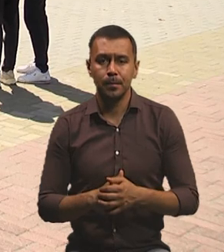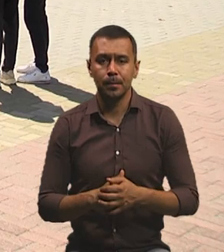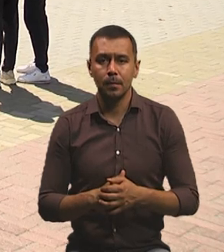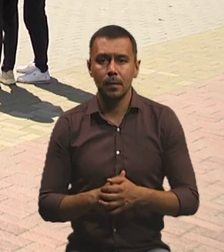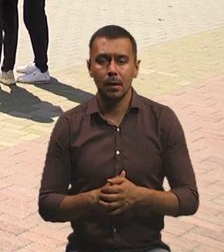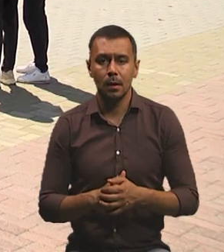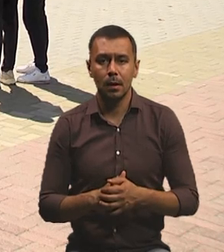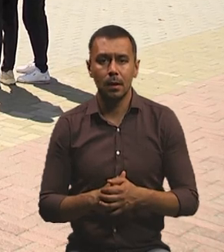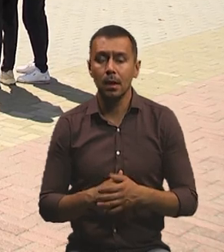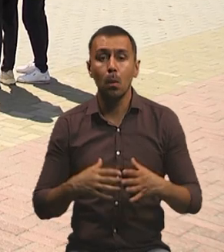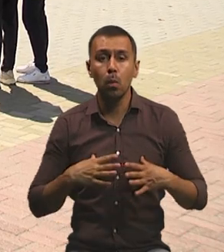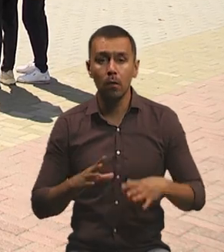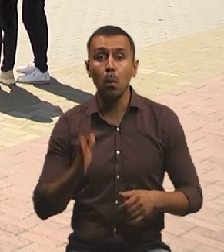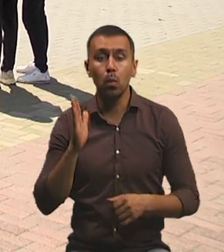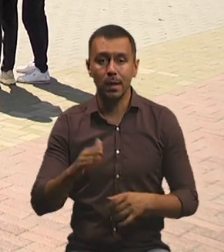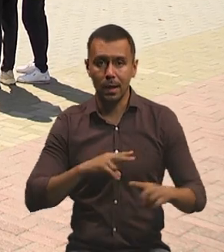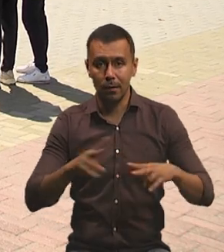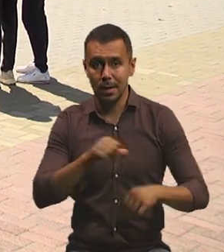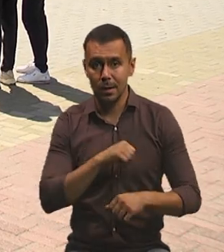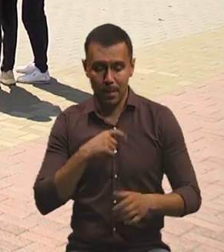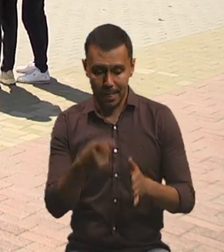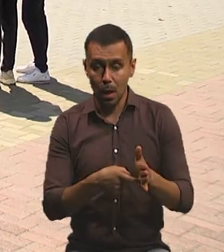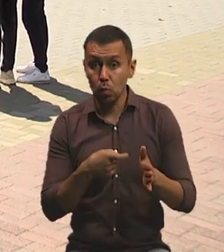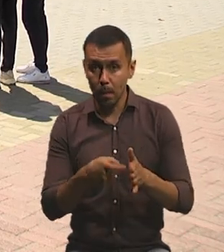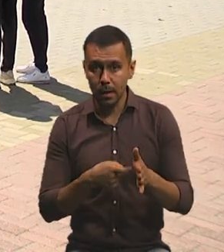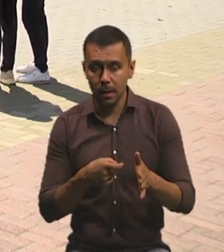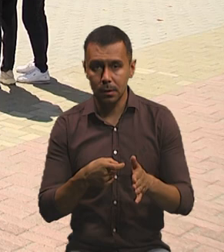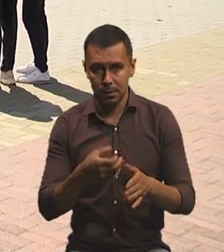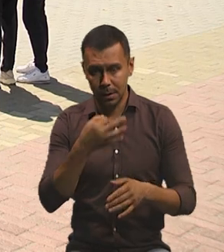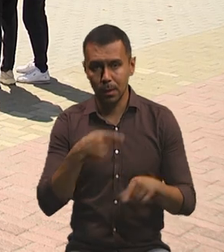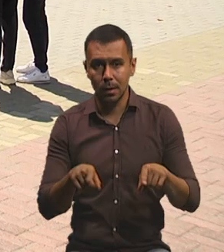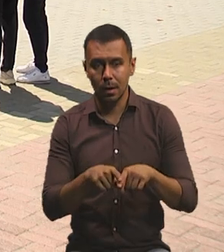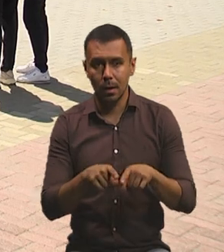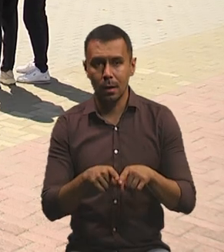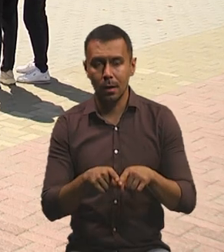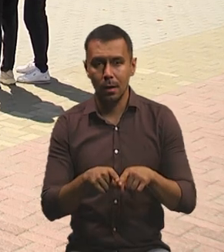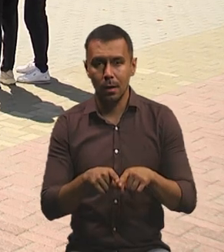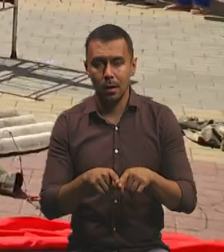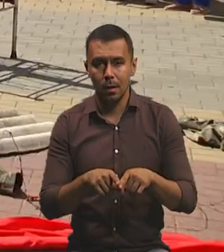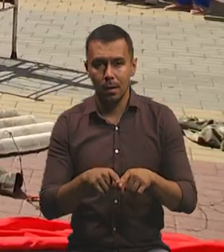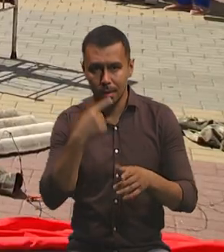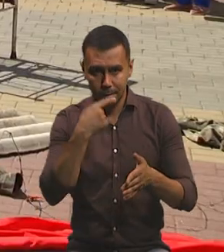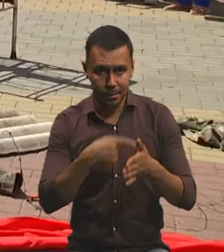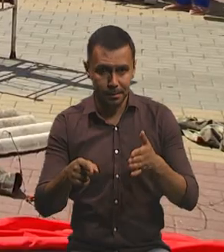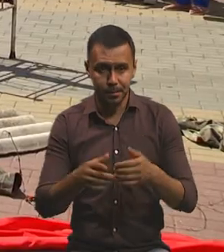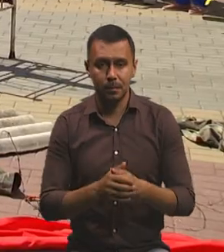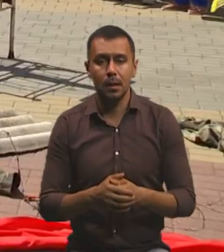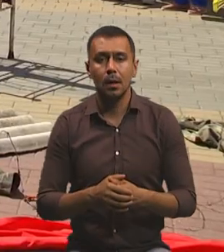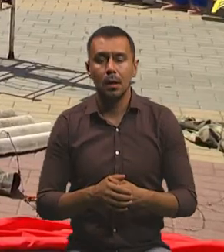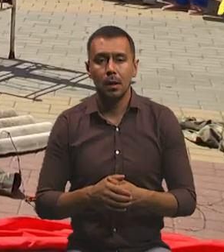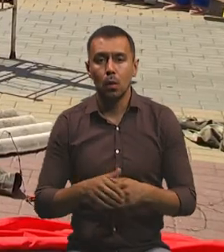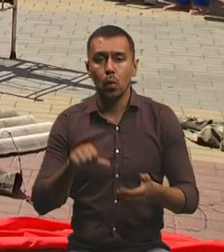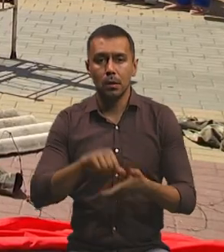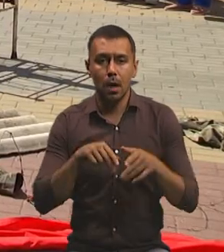не був, а буде теракт. Вони самі на допитах, скажімо так, спалилися, то що вони будуть це робити. Учасники акції